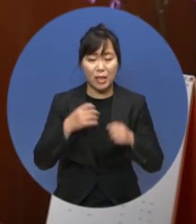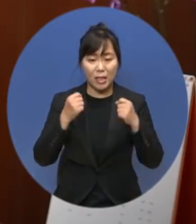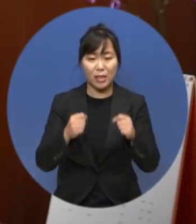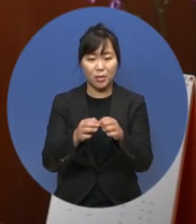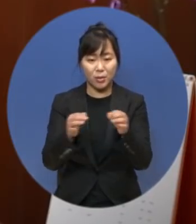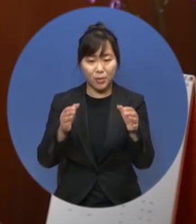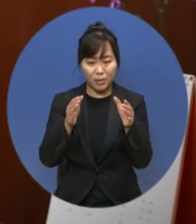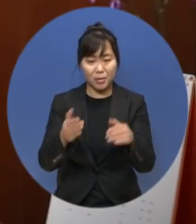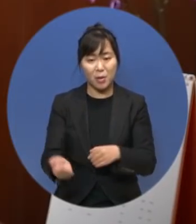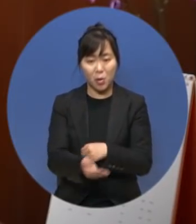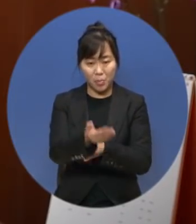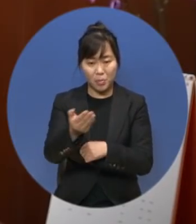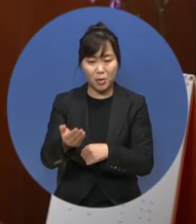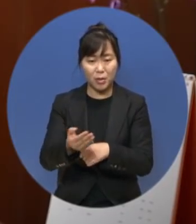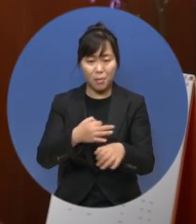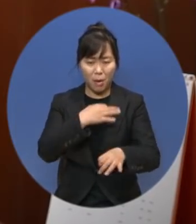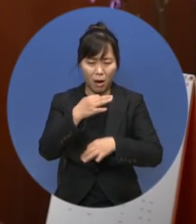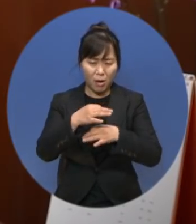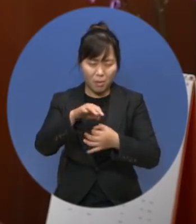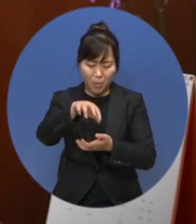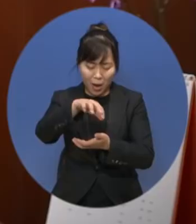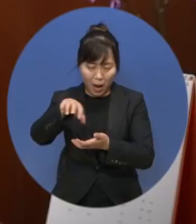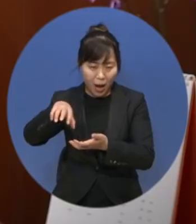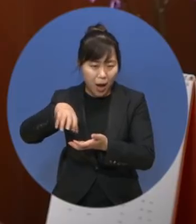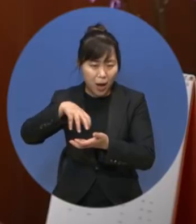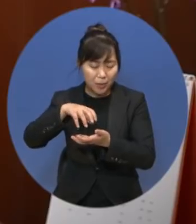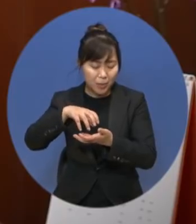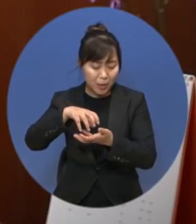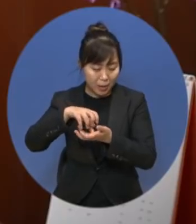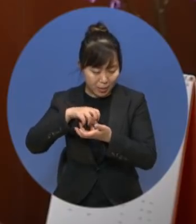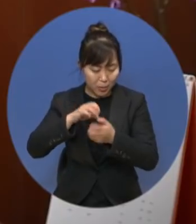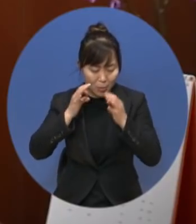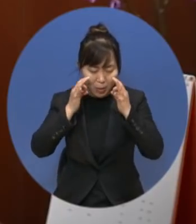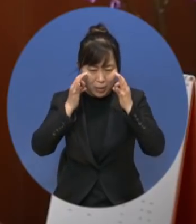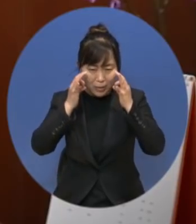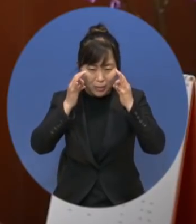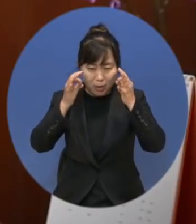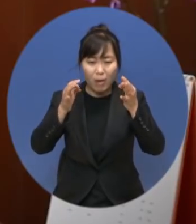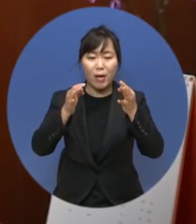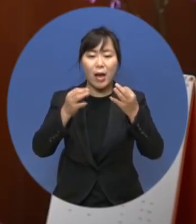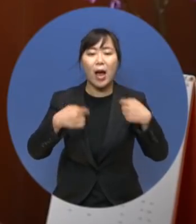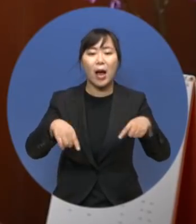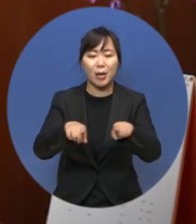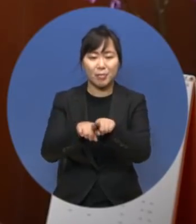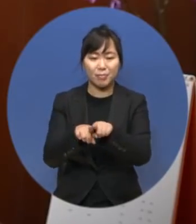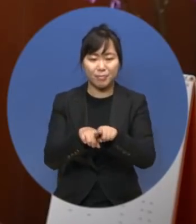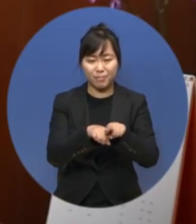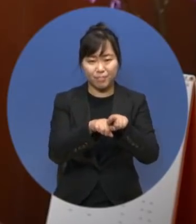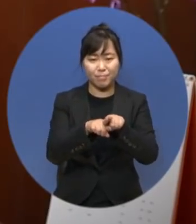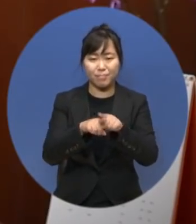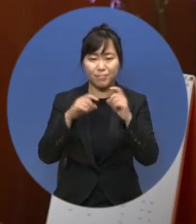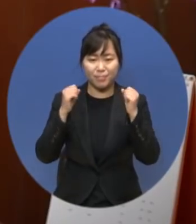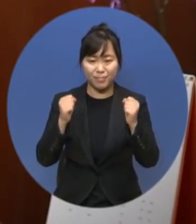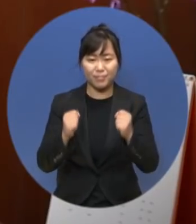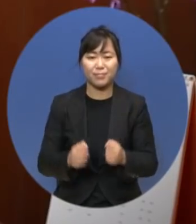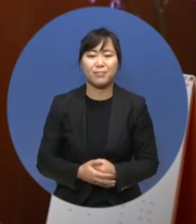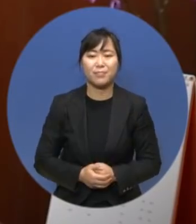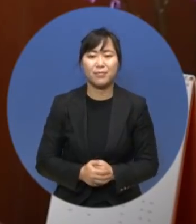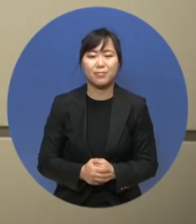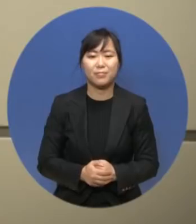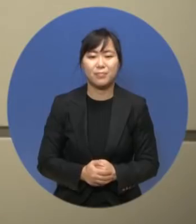있는 자리에서 여러분들 목소리 모으는 일에 힘쓰고 최선을 다해서 함께 일하겠습니다.